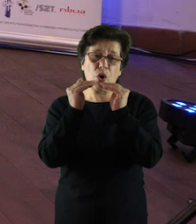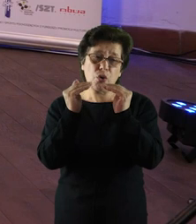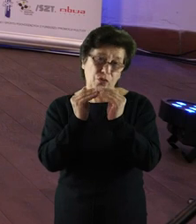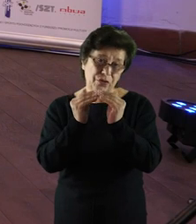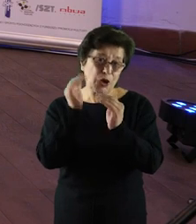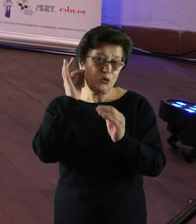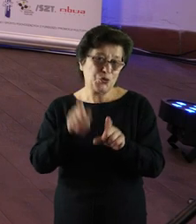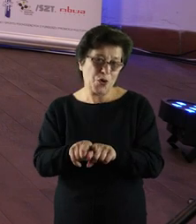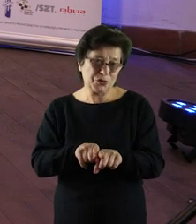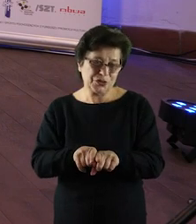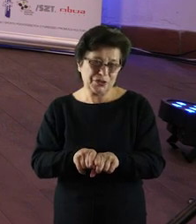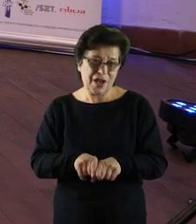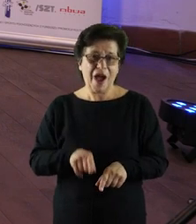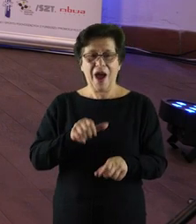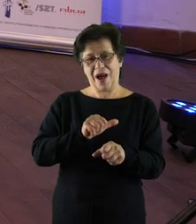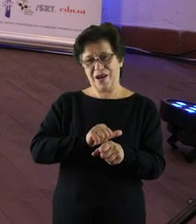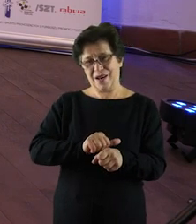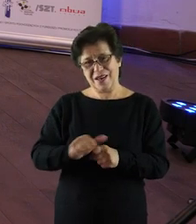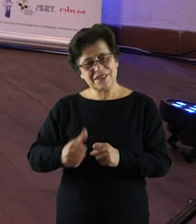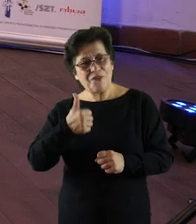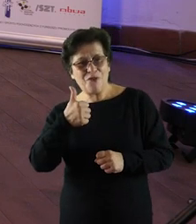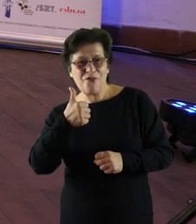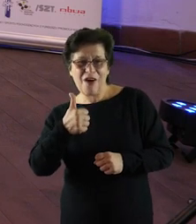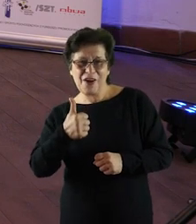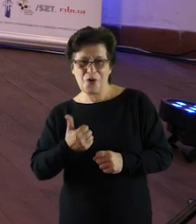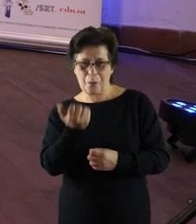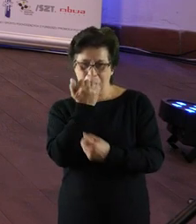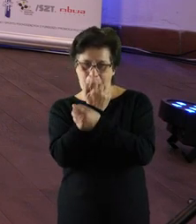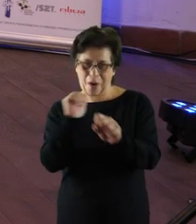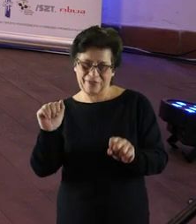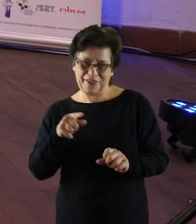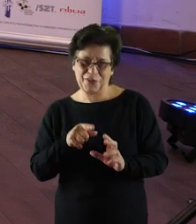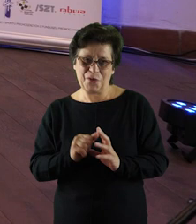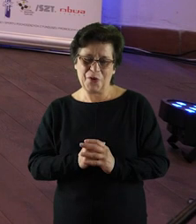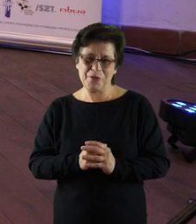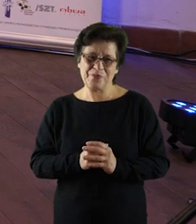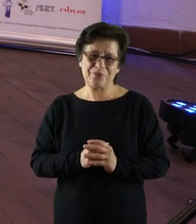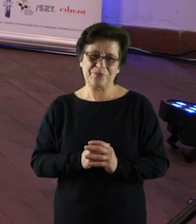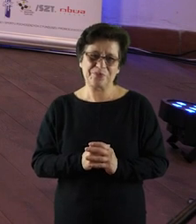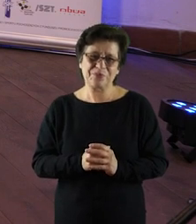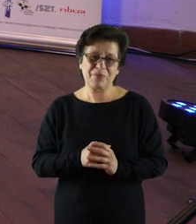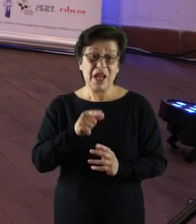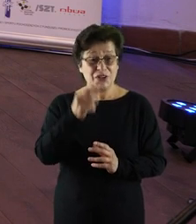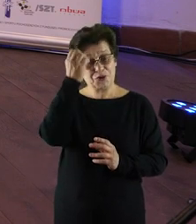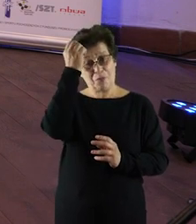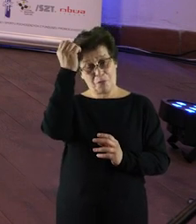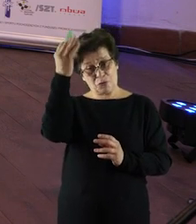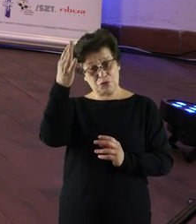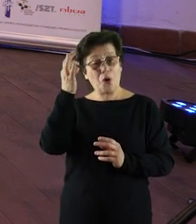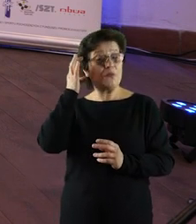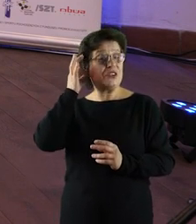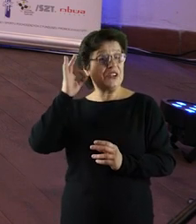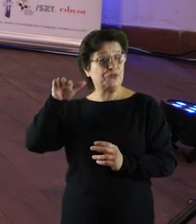sądzi. Tymczasem jest jedną z najsympatyczniejszych bohaterek, jakie udało mi się stworzyć. Jest dziewczynką mądrą,